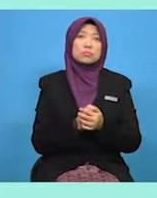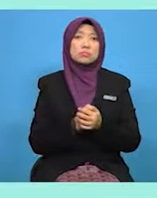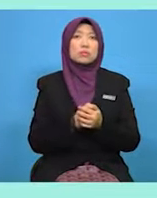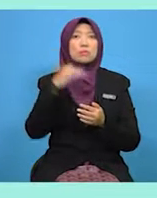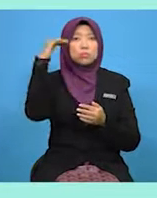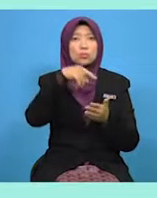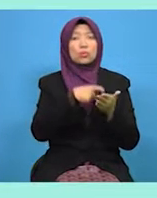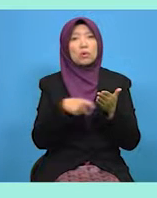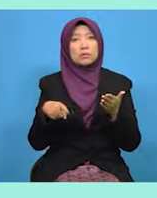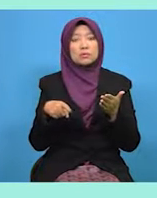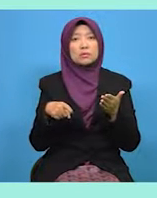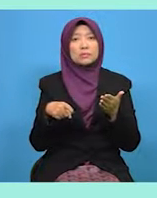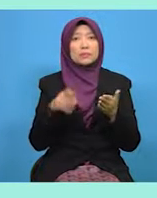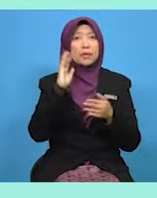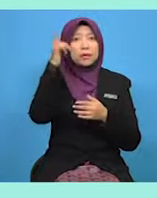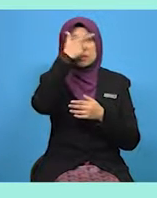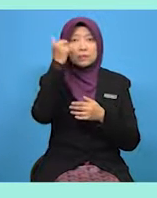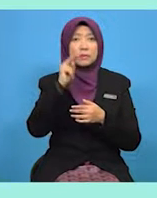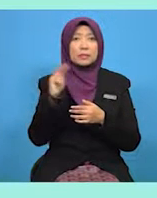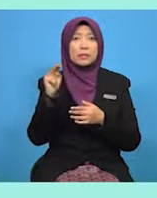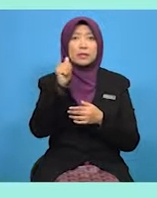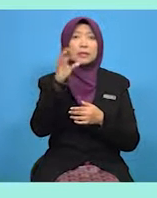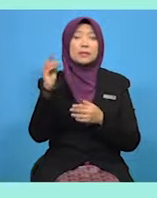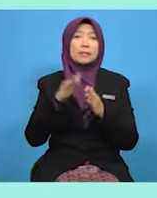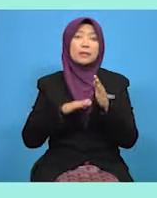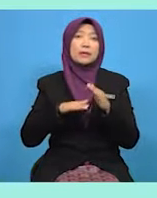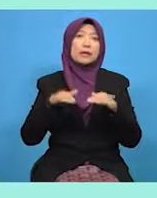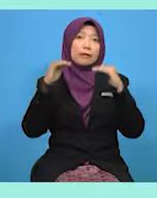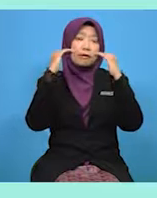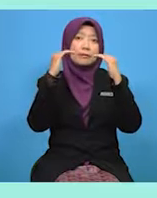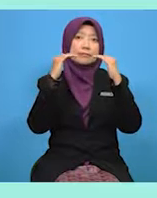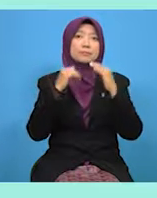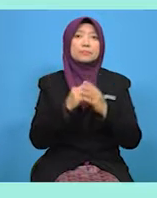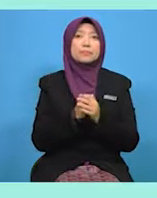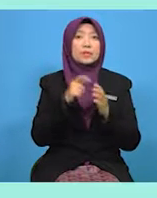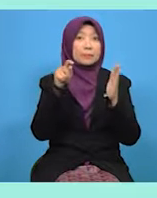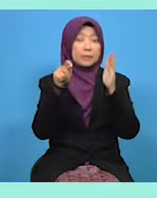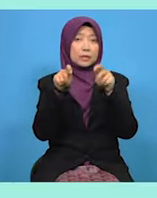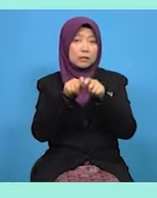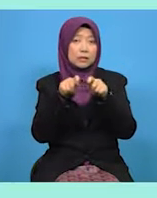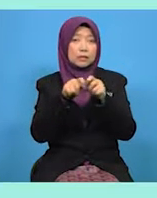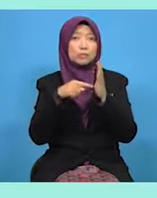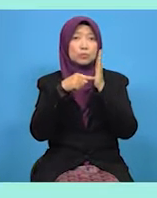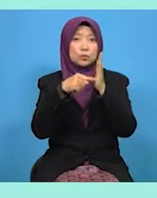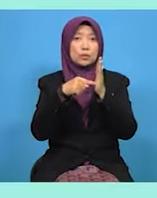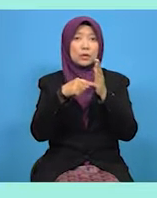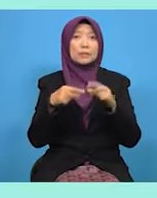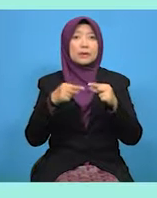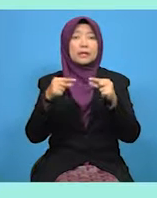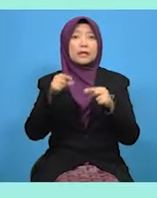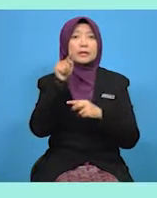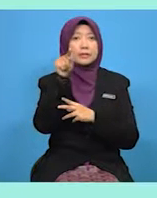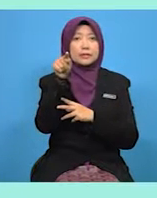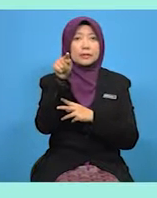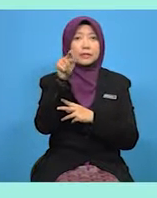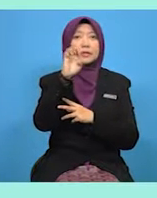Penurunan harga menyebabkan AD meningkat seperti yang ditunjukkan oleh pergerakan titik